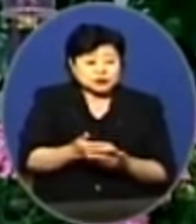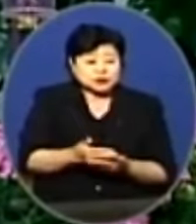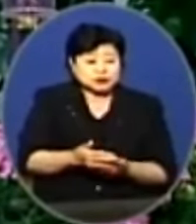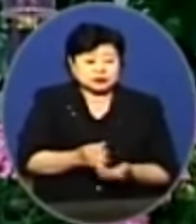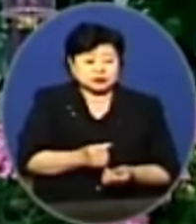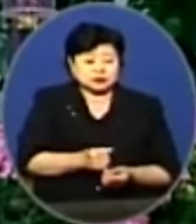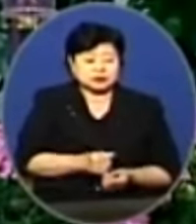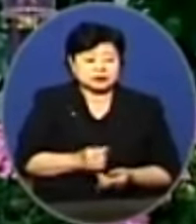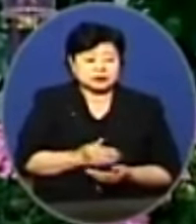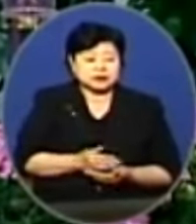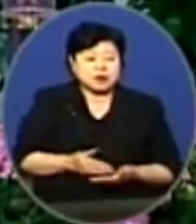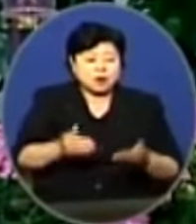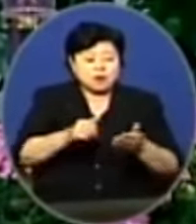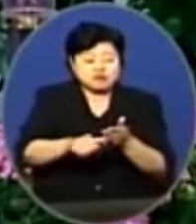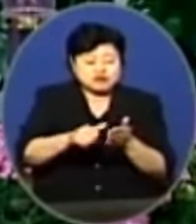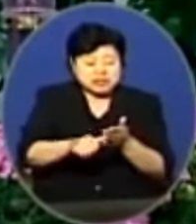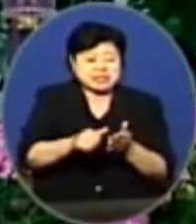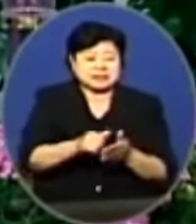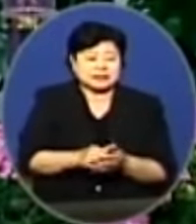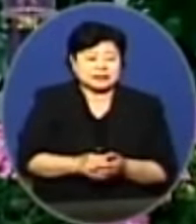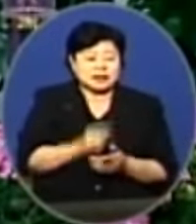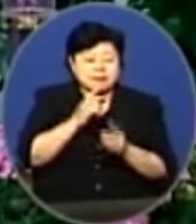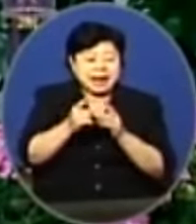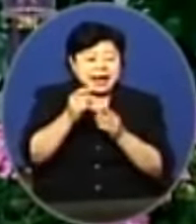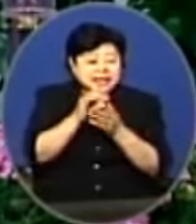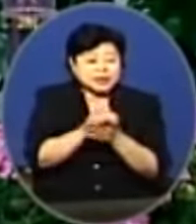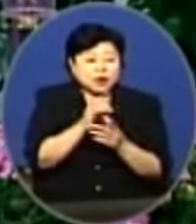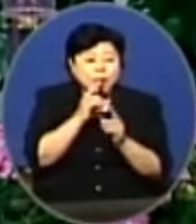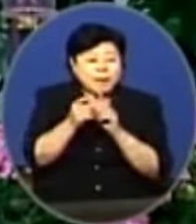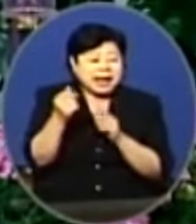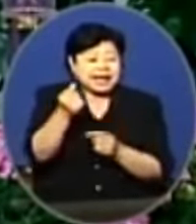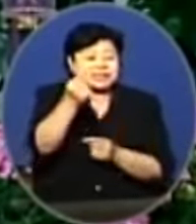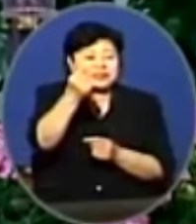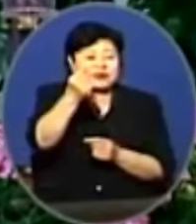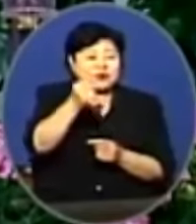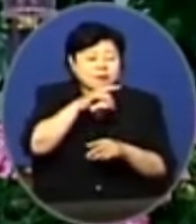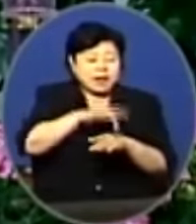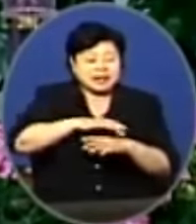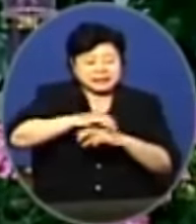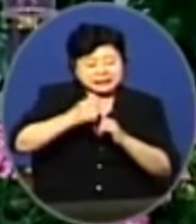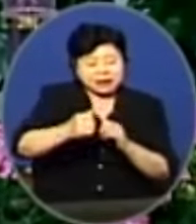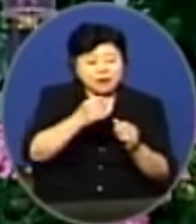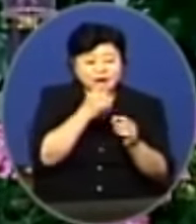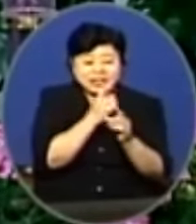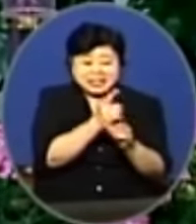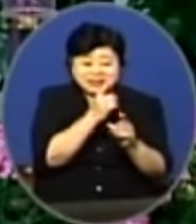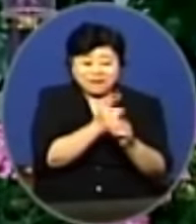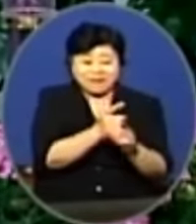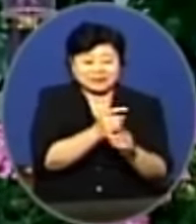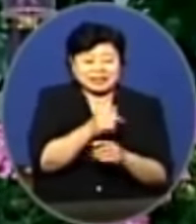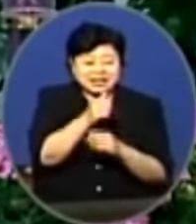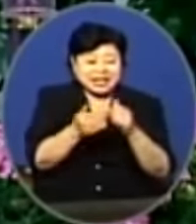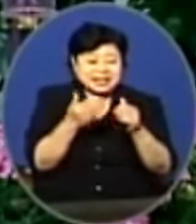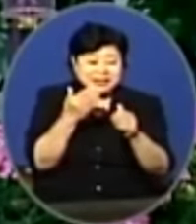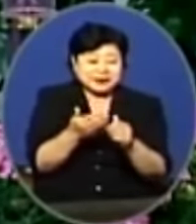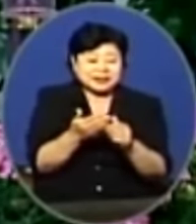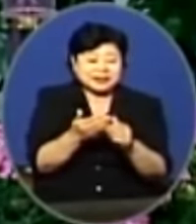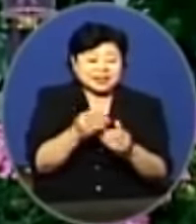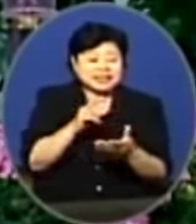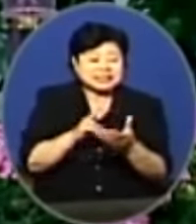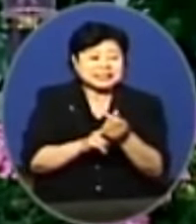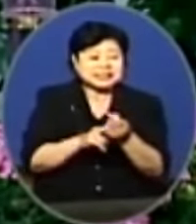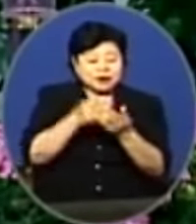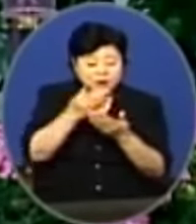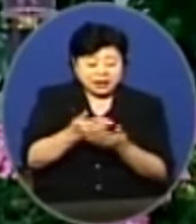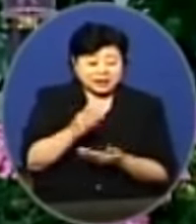거대한 무기인 것입니다. 말로서 기도하고 말로서 마귀와 싸워서 이기고 하나님의 기적을